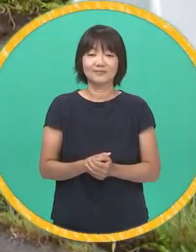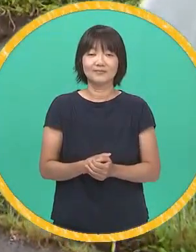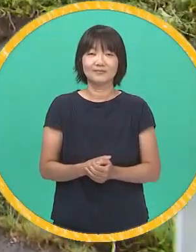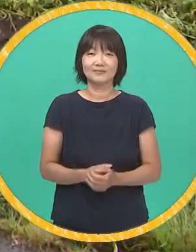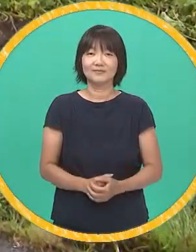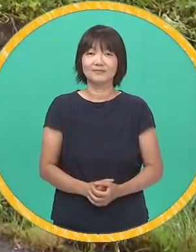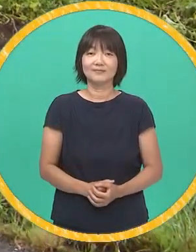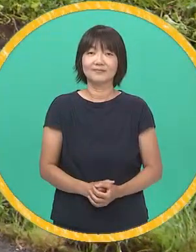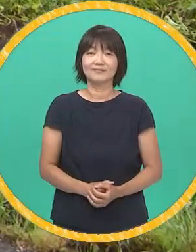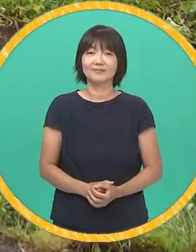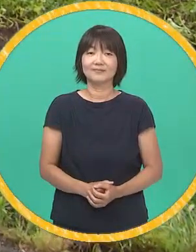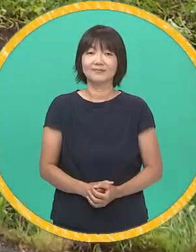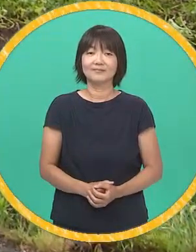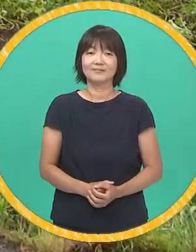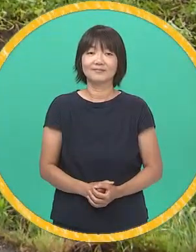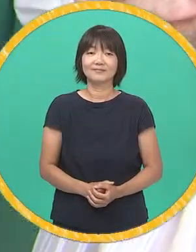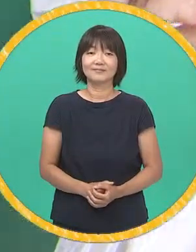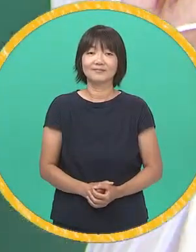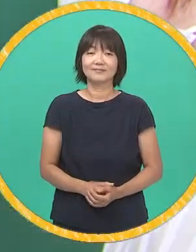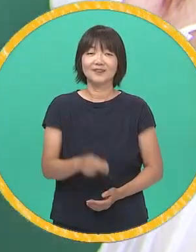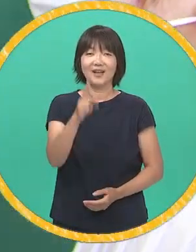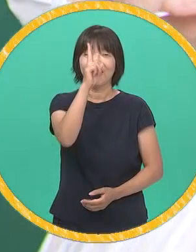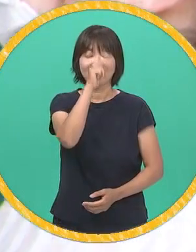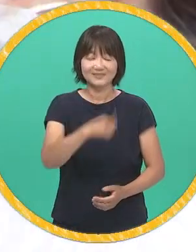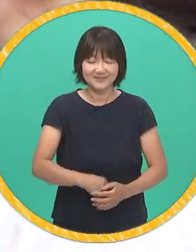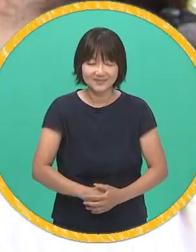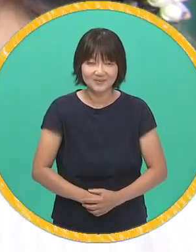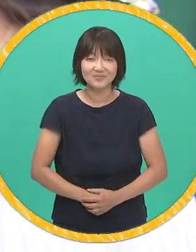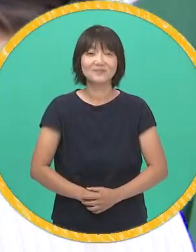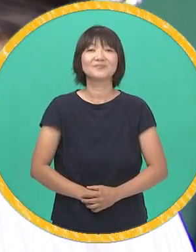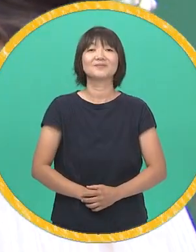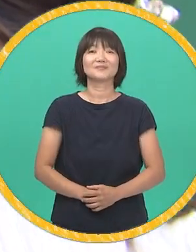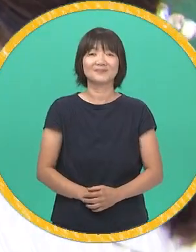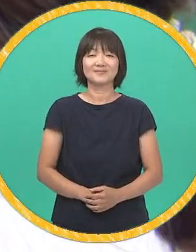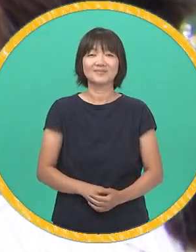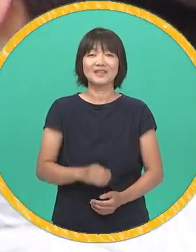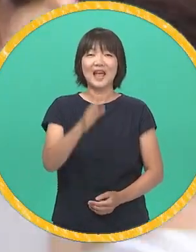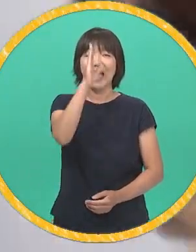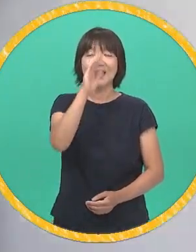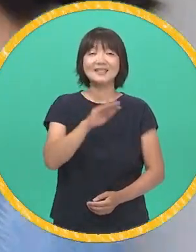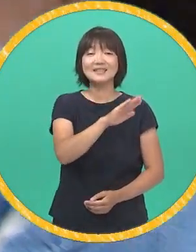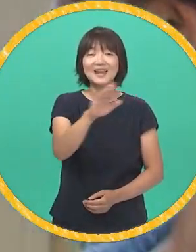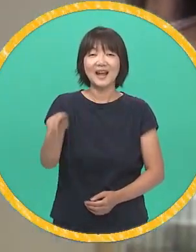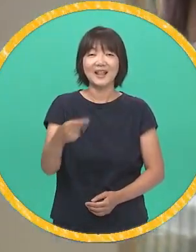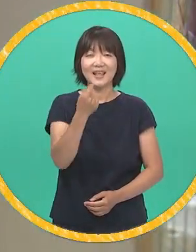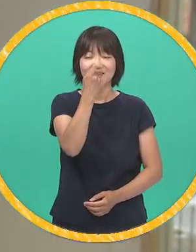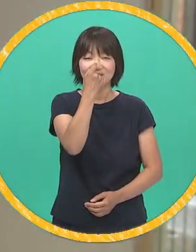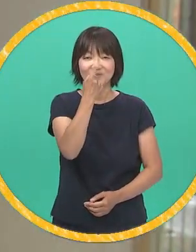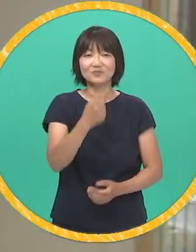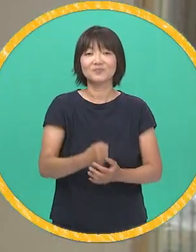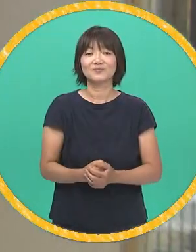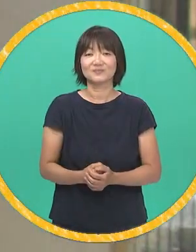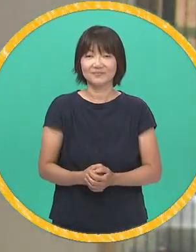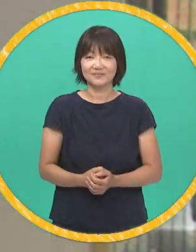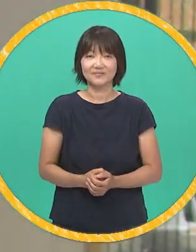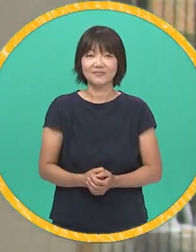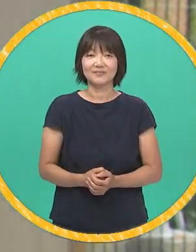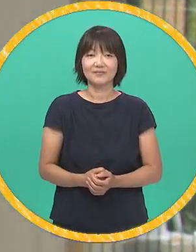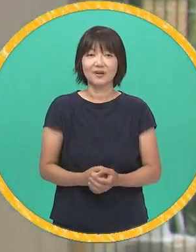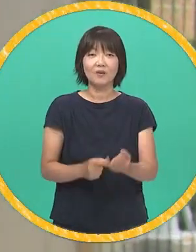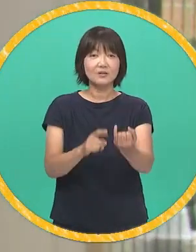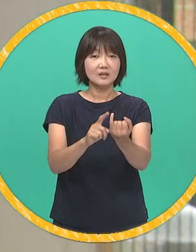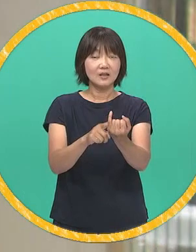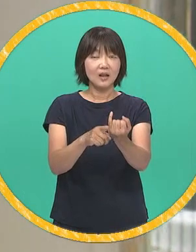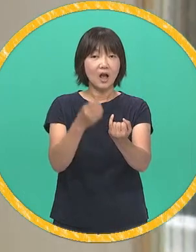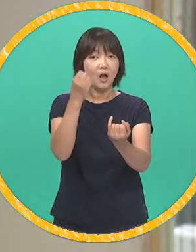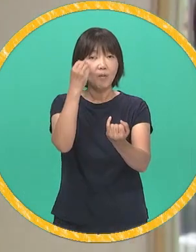らーじゃましまーすに中102住む蟲師市原さんが